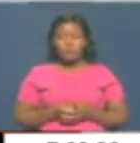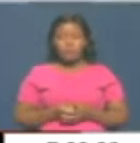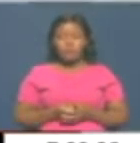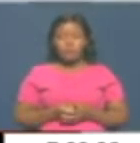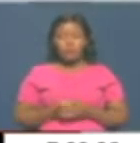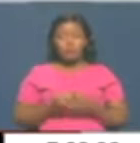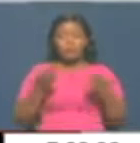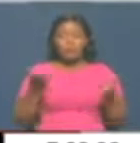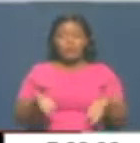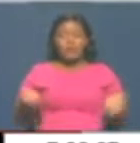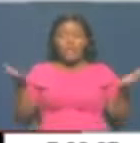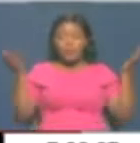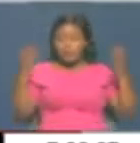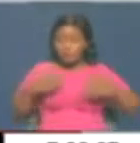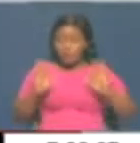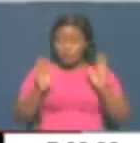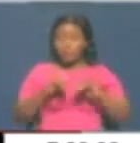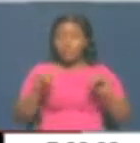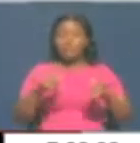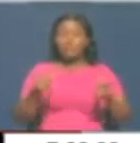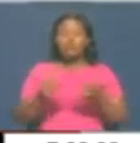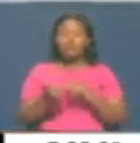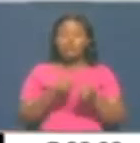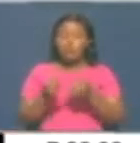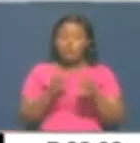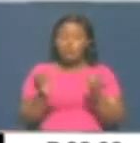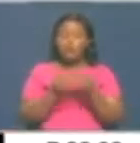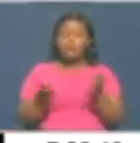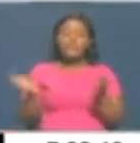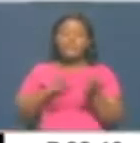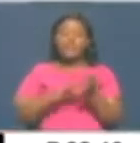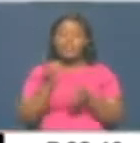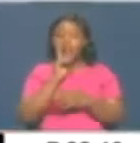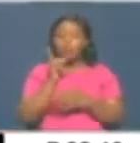Kufikia hapo sina la ziada ila kutamatisha habari za sporti. Tucheze tena hapo kesho. Mimi naitwa Timothy